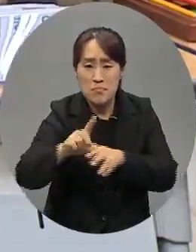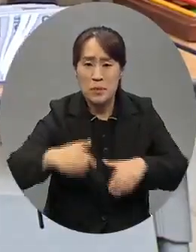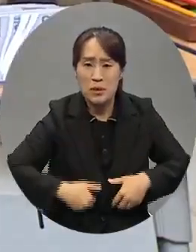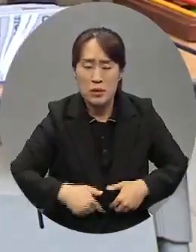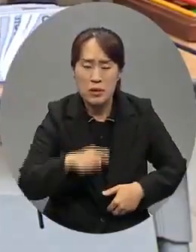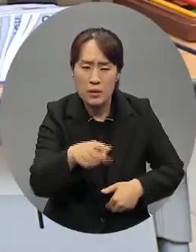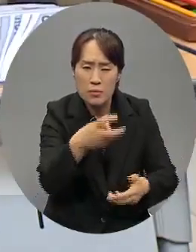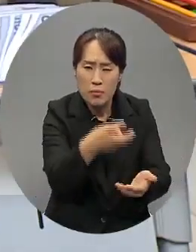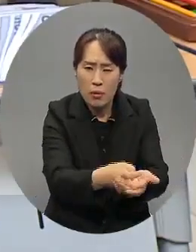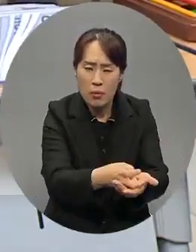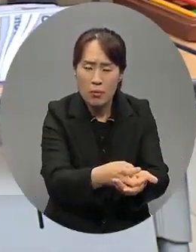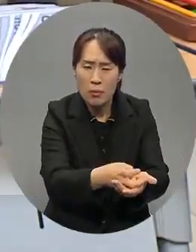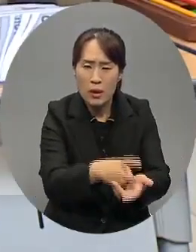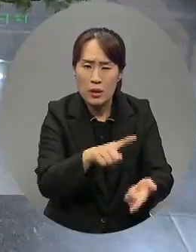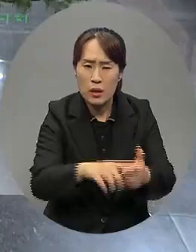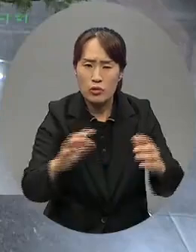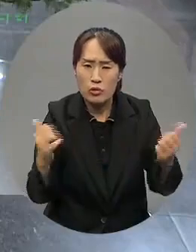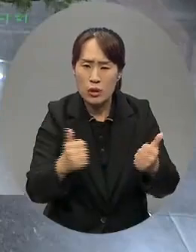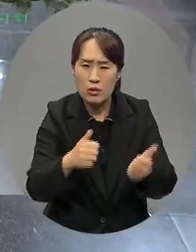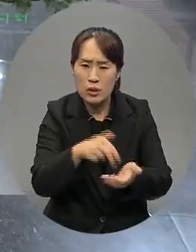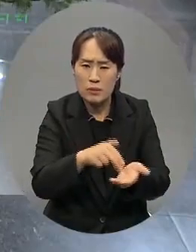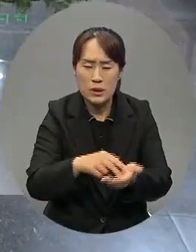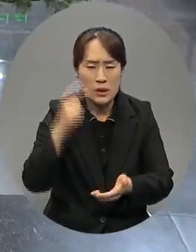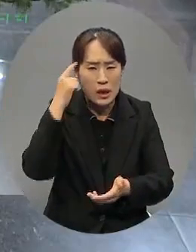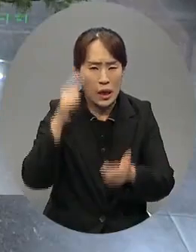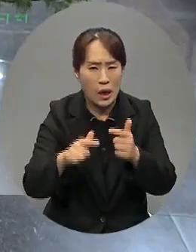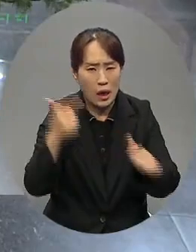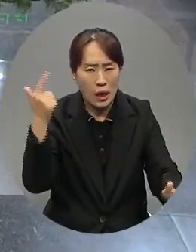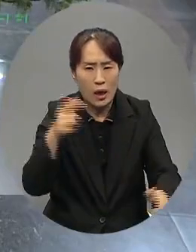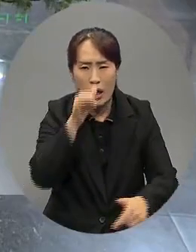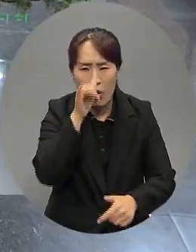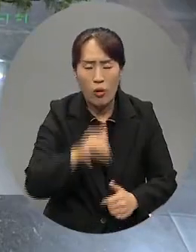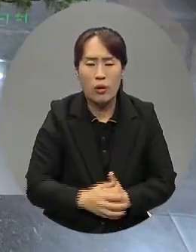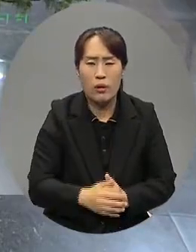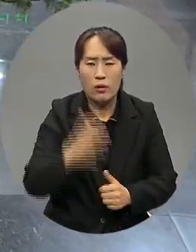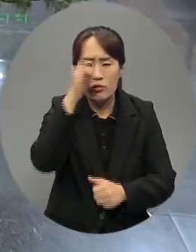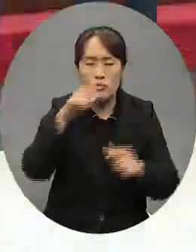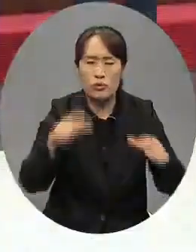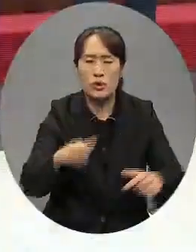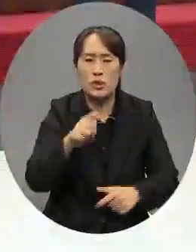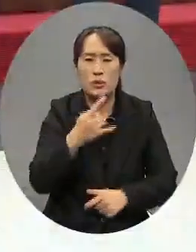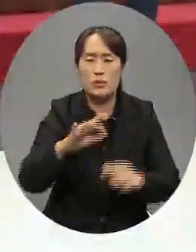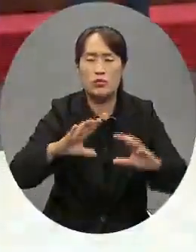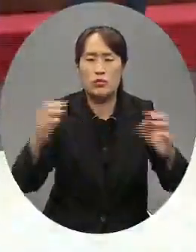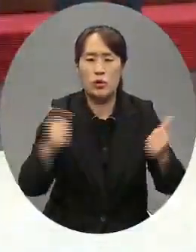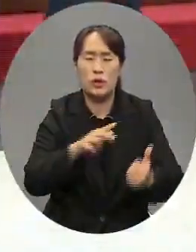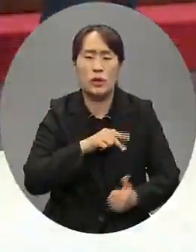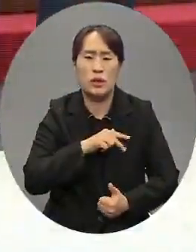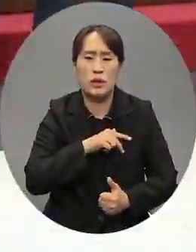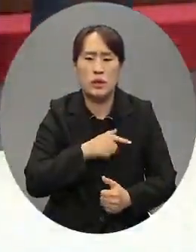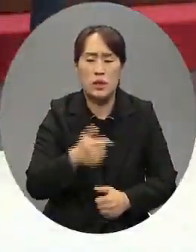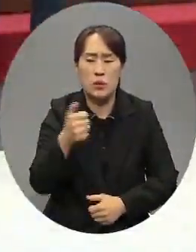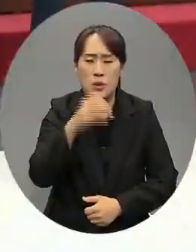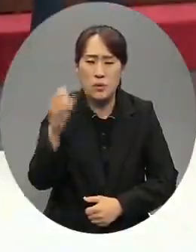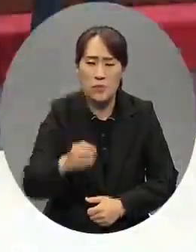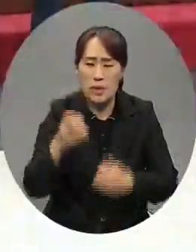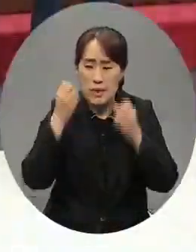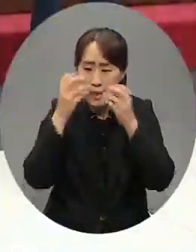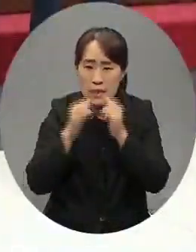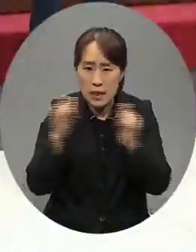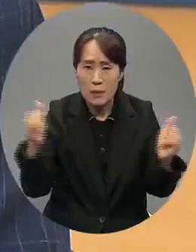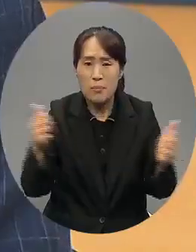이 법안을 보는 당사자들의 시각부터 제각각입니다. 충북의 22대 국회의원은 절반이 새